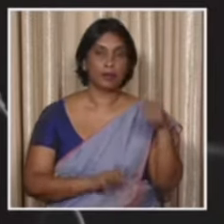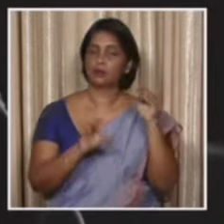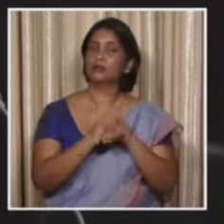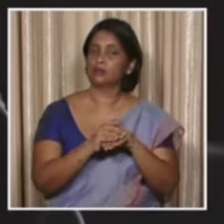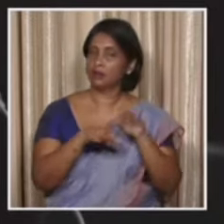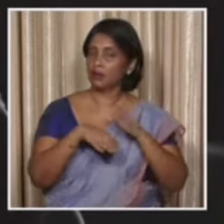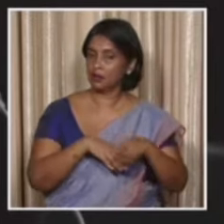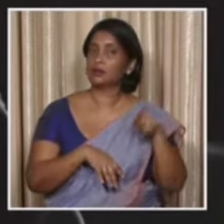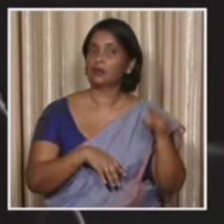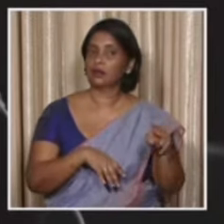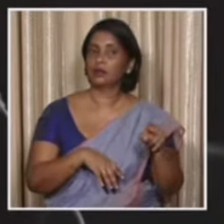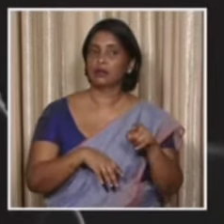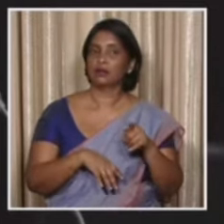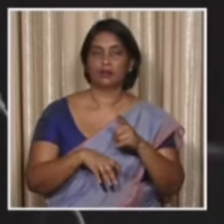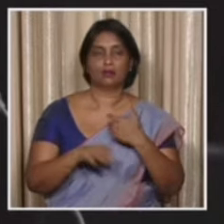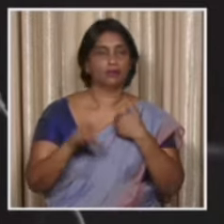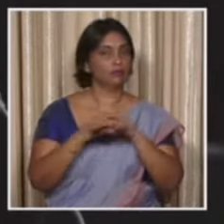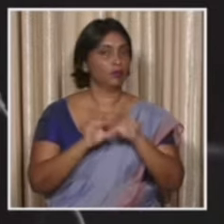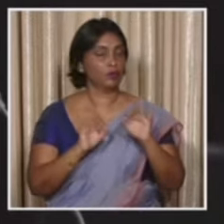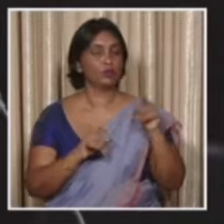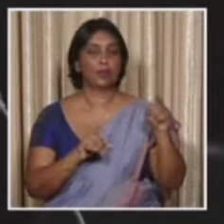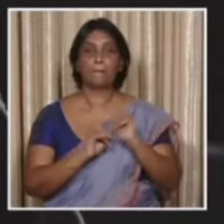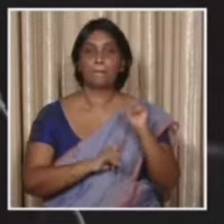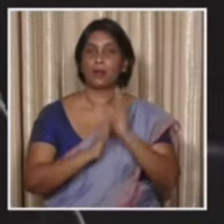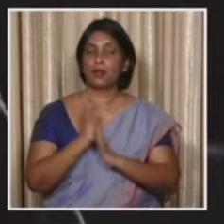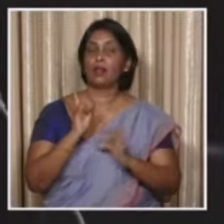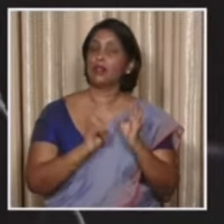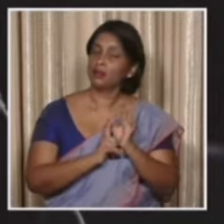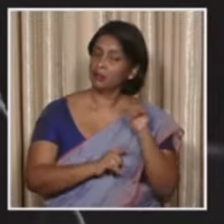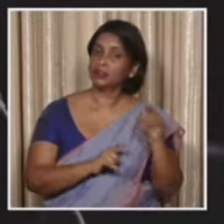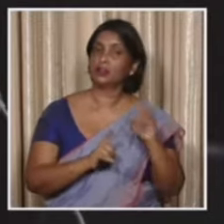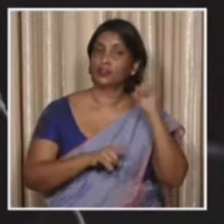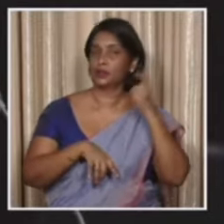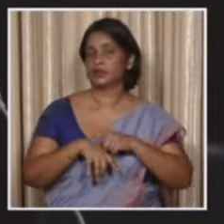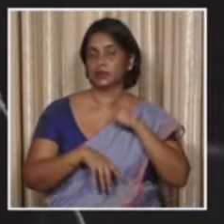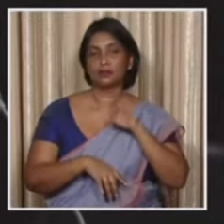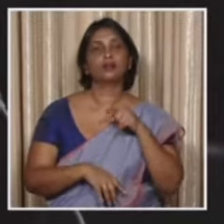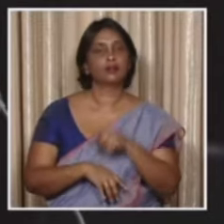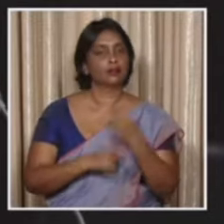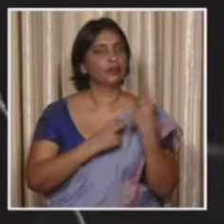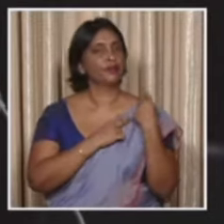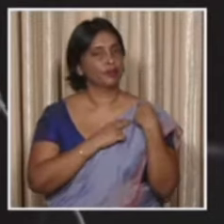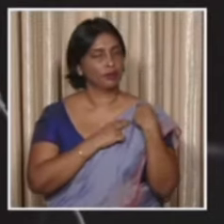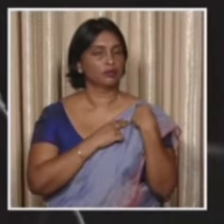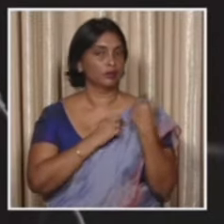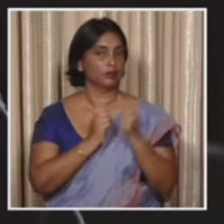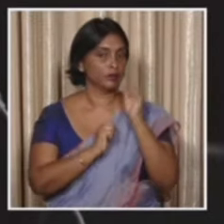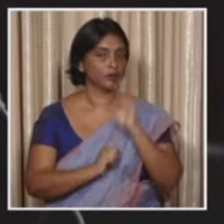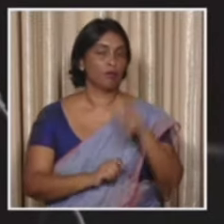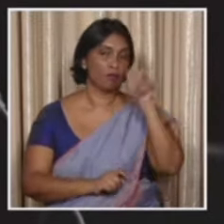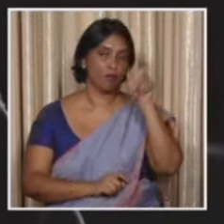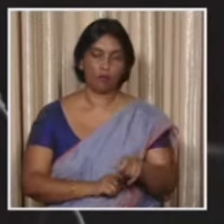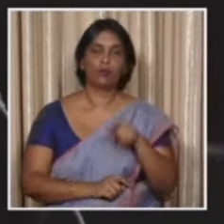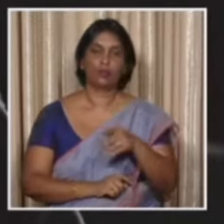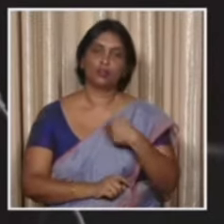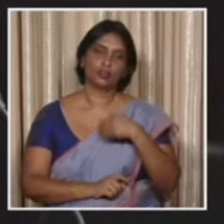பாராளுமன்ற உறுப்பினர் என்ற பதவியை முதலாவது வகித்தவர் அலவி அவர்கள். அதற்கு பிறகு ஸ்ரீலங்கா முஸ்லீம் காங்கிரஸ் டாக்டர் ஹஃப்ரத் என்கின்ற